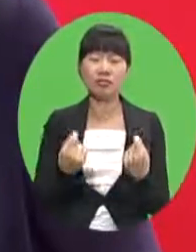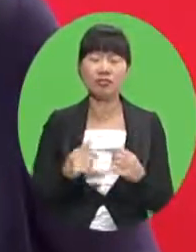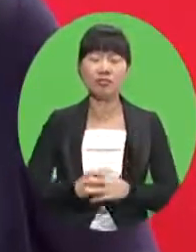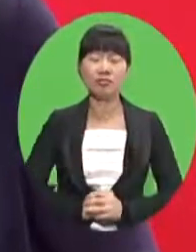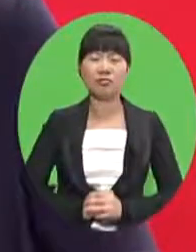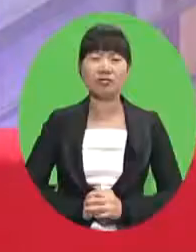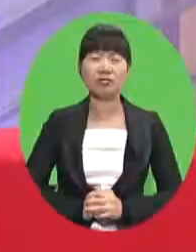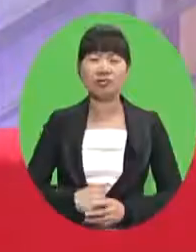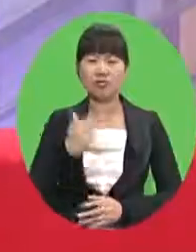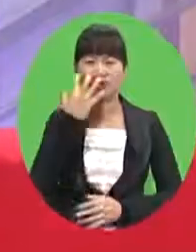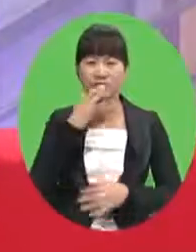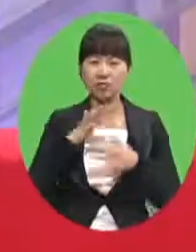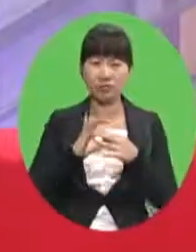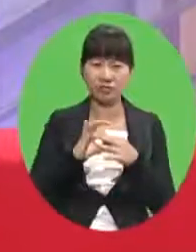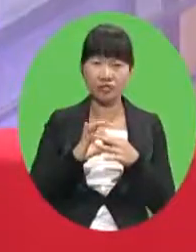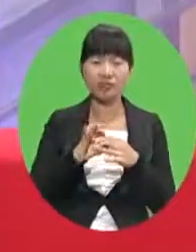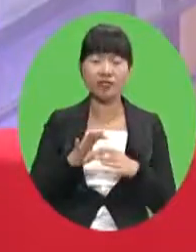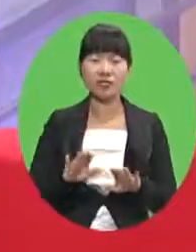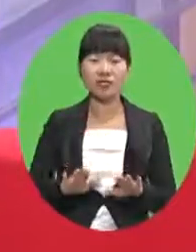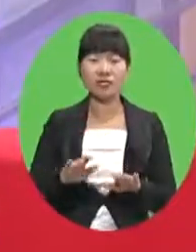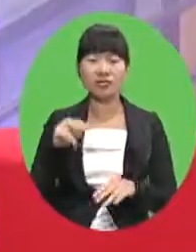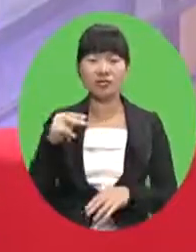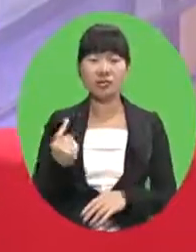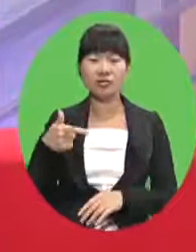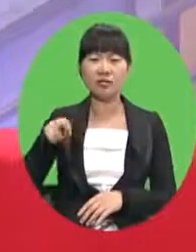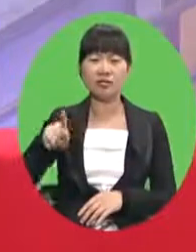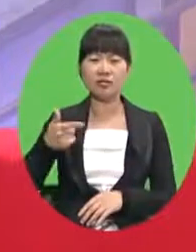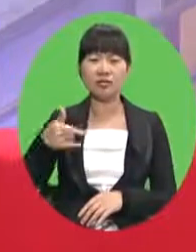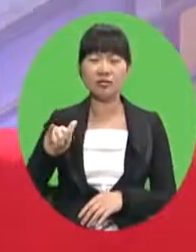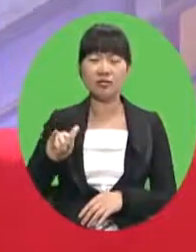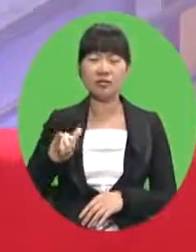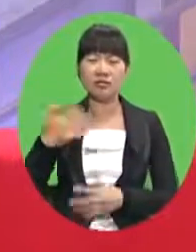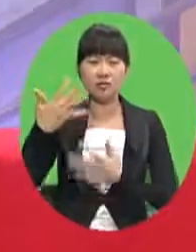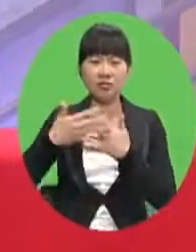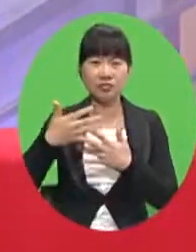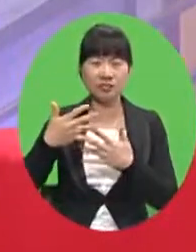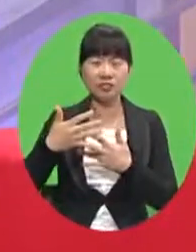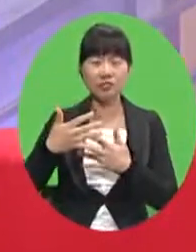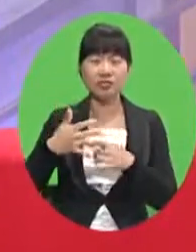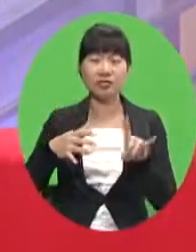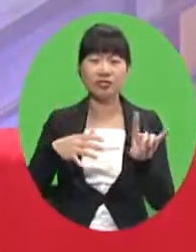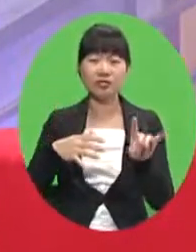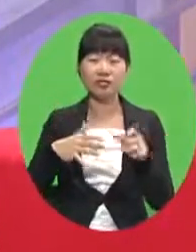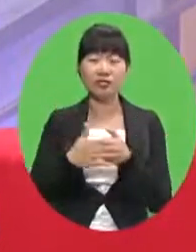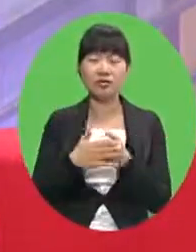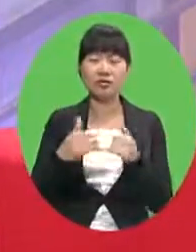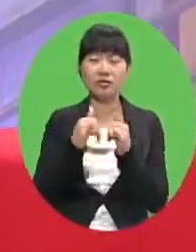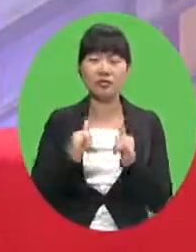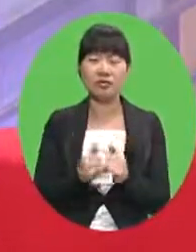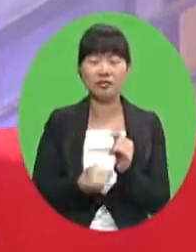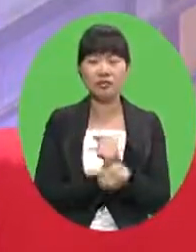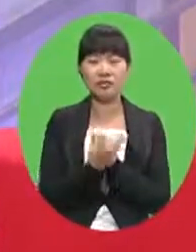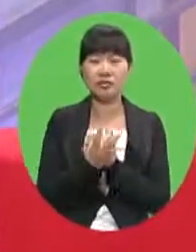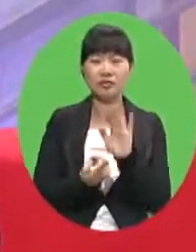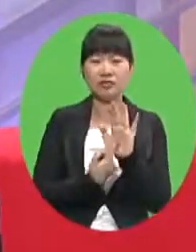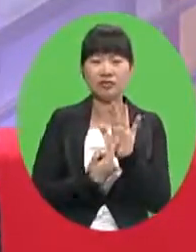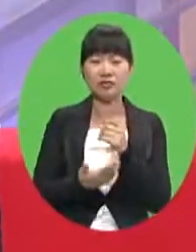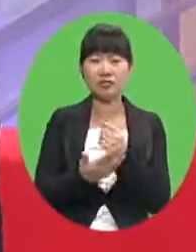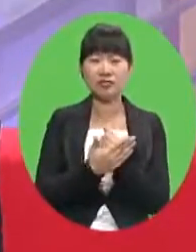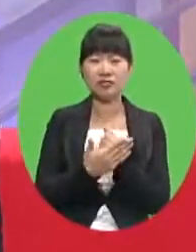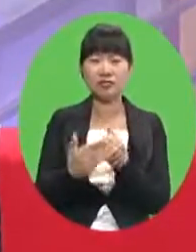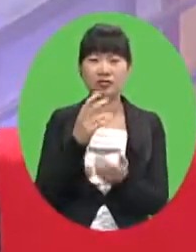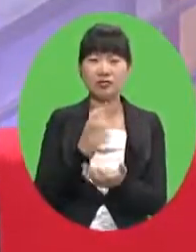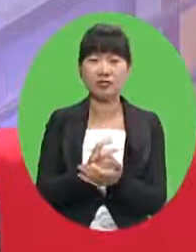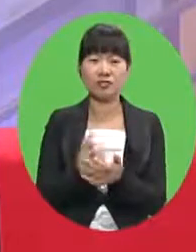성과 관련된 트라우마, 우리 도가니 영화 지금 요새 너무 영화 하나가 엄청나게 사회적 반향을 일으켜서 법까지